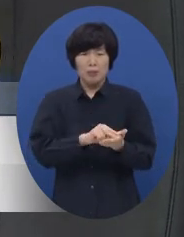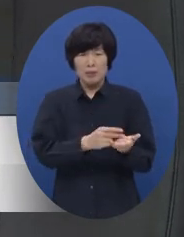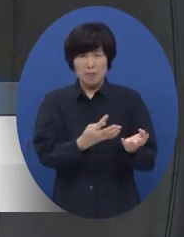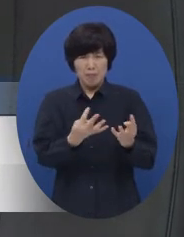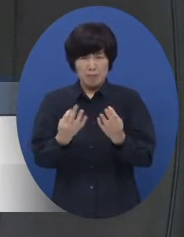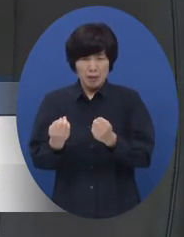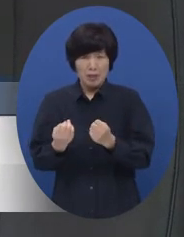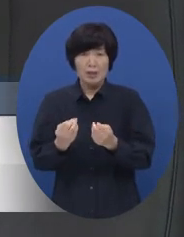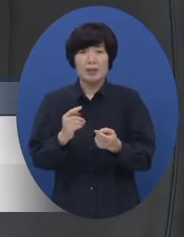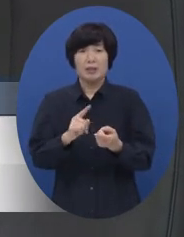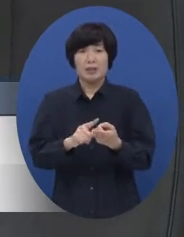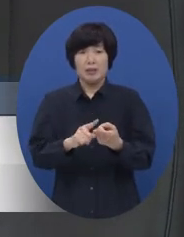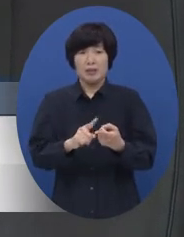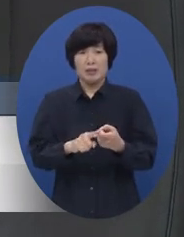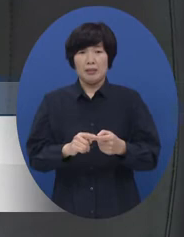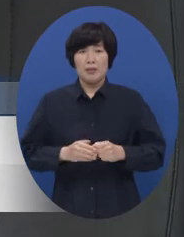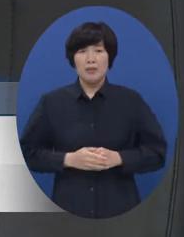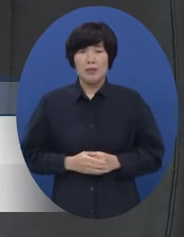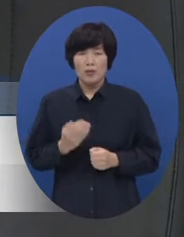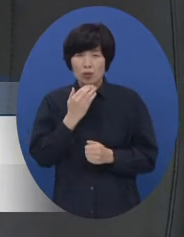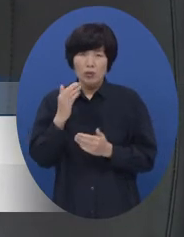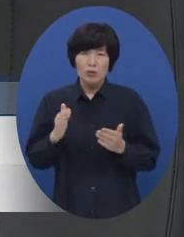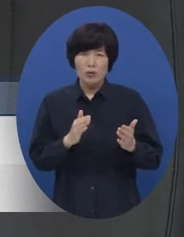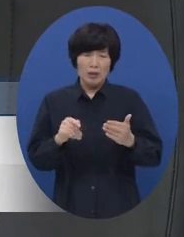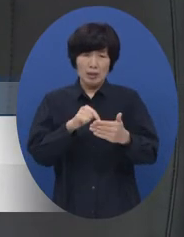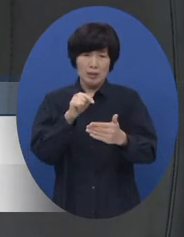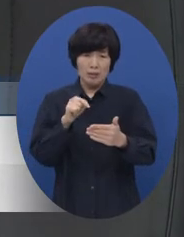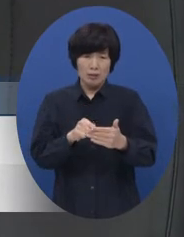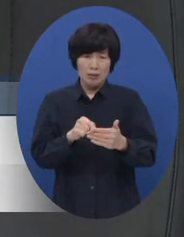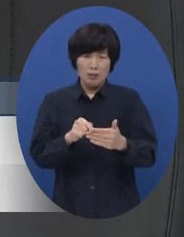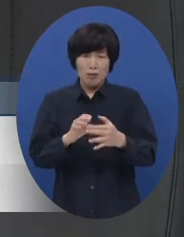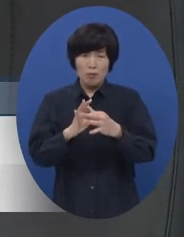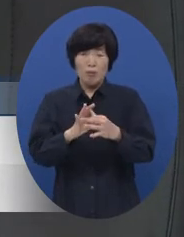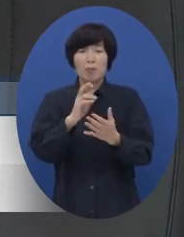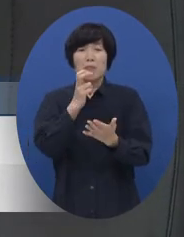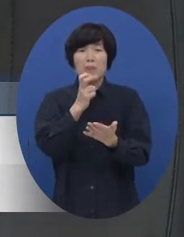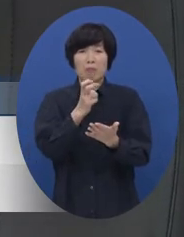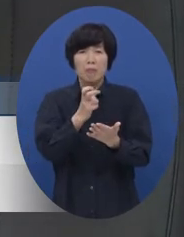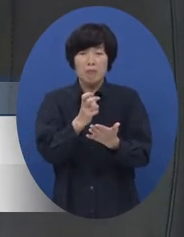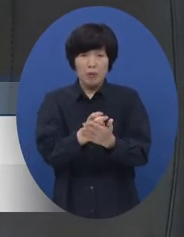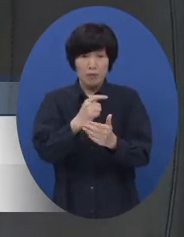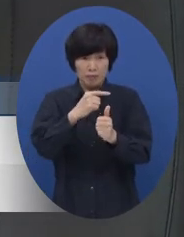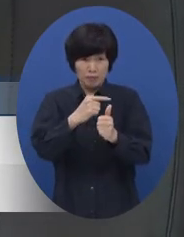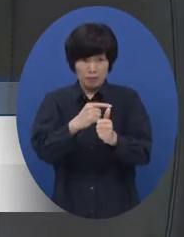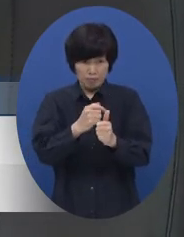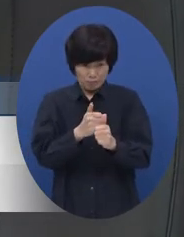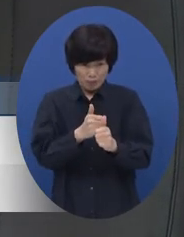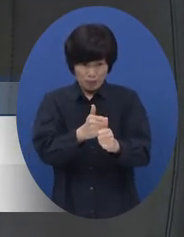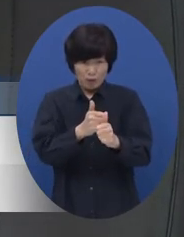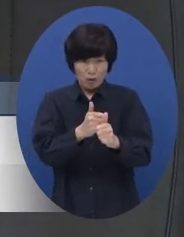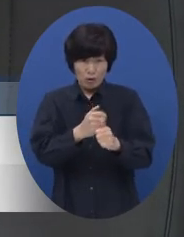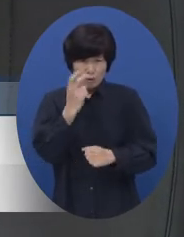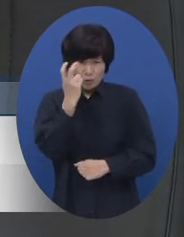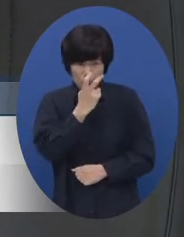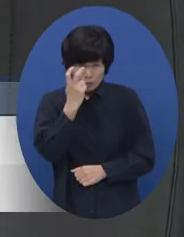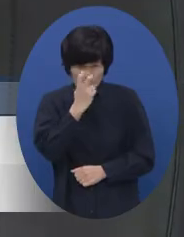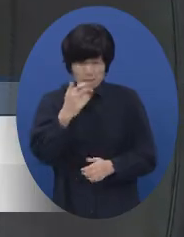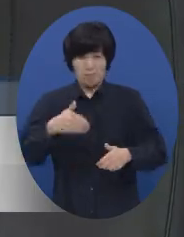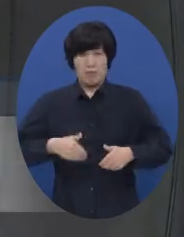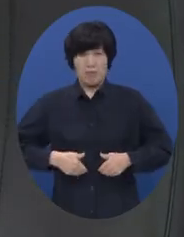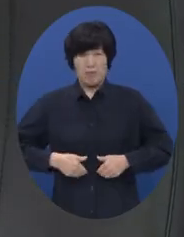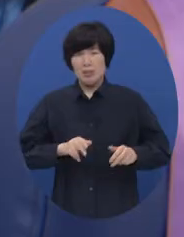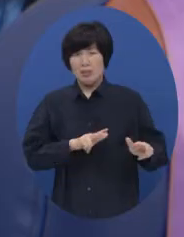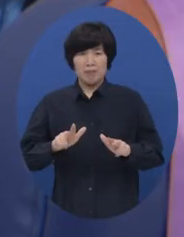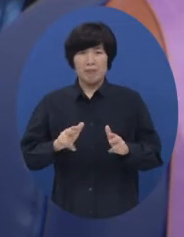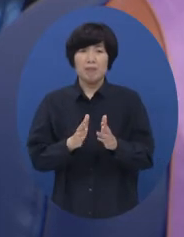제안드렸습니다만은 일단 도 차원에서 관련 법령에 따라 가지고 기초 조사를 좀 할 수 있는 것 같아요. 기초 조사를 좀 바로